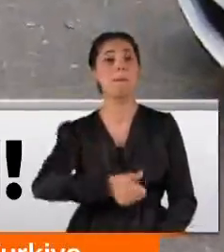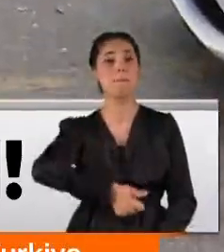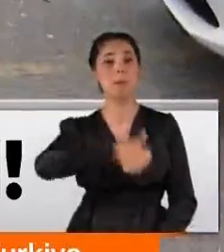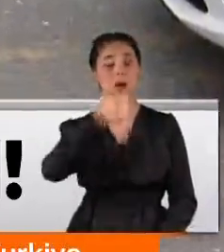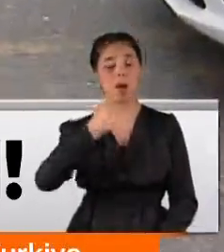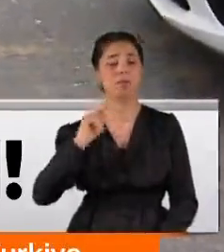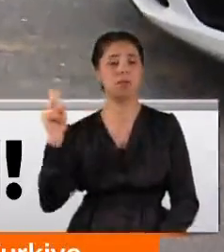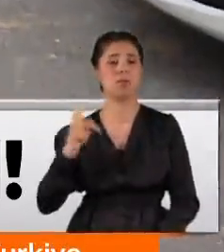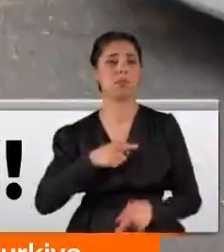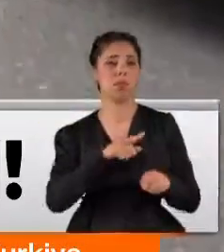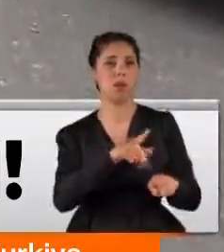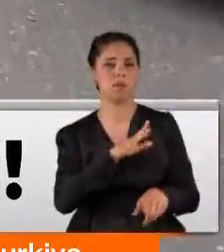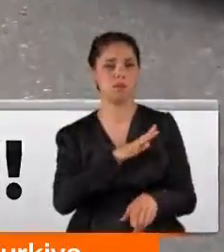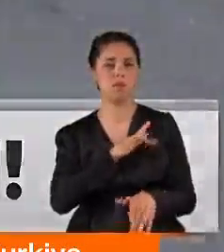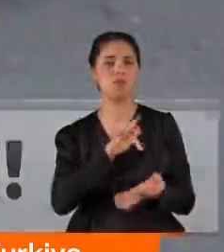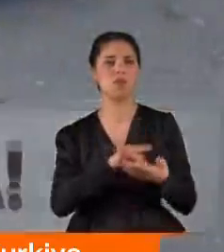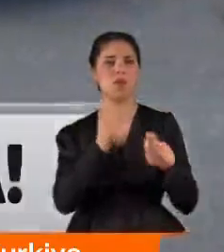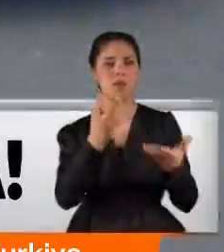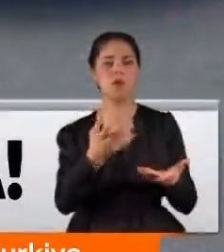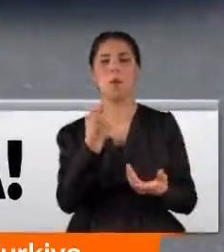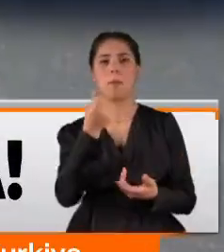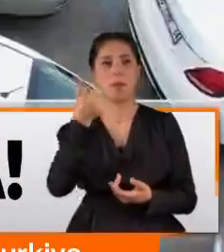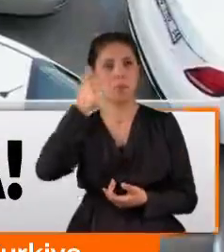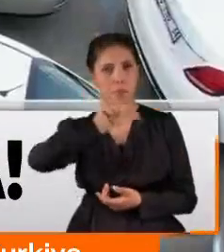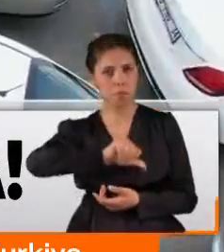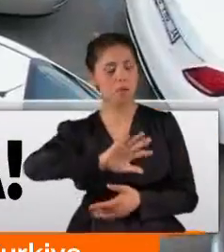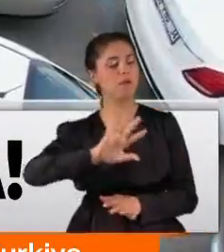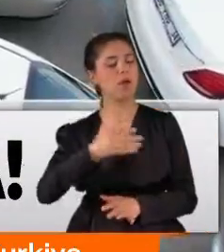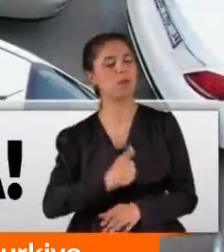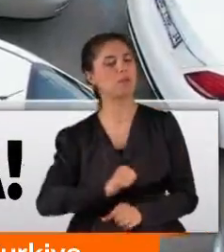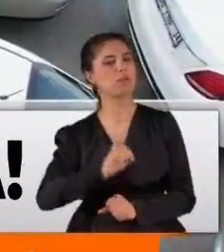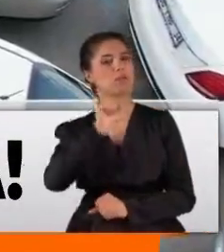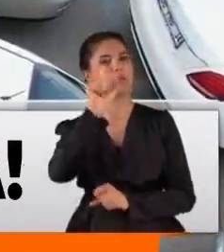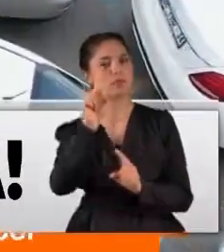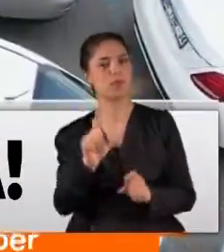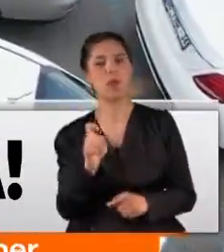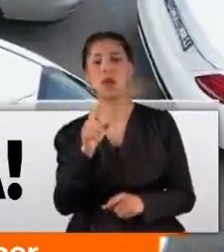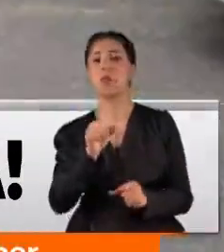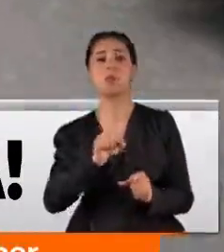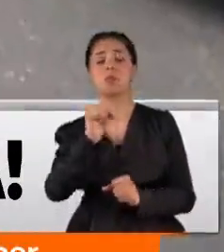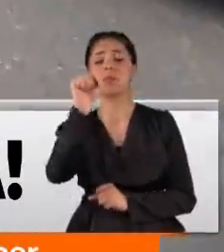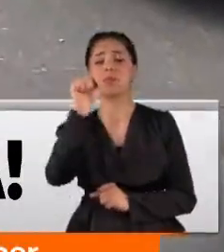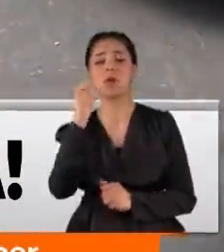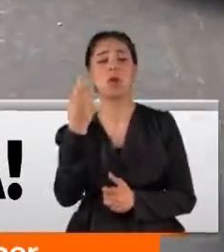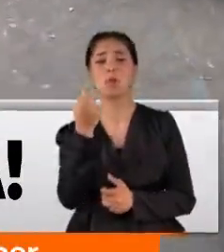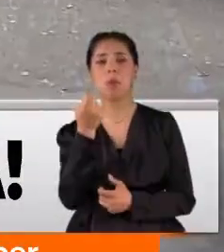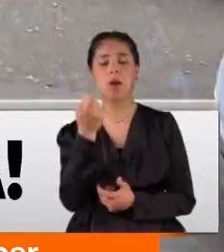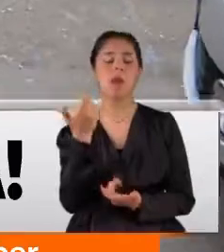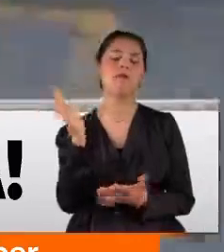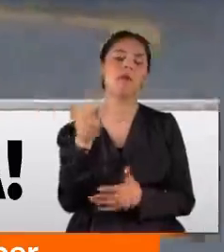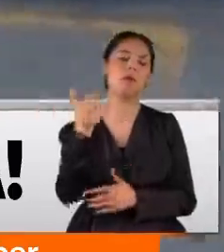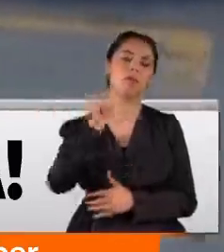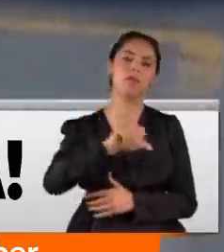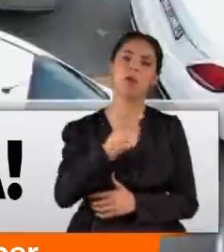takibinde cezayı kesiyor. Akıllarımızda da şu soru var. Fiyatlar düşecek mi, yükselecek mi? Yükselecekse ne kadar yükselecek? Düşecekse ne kadar